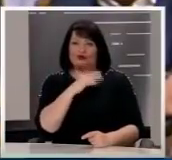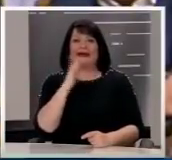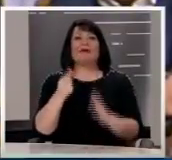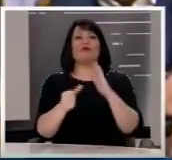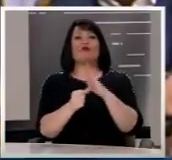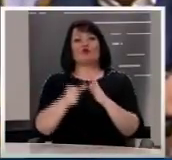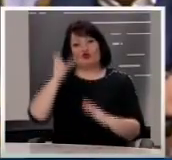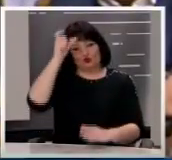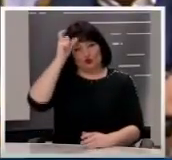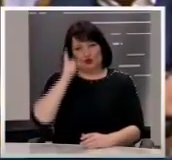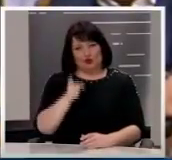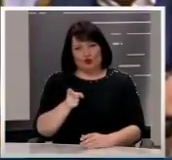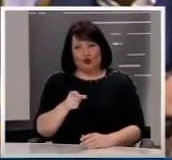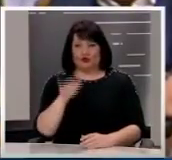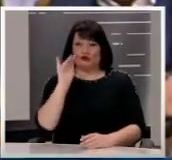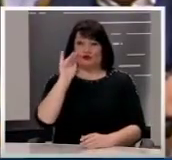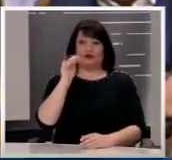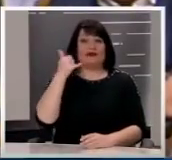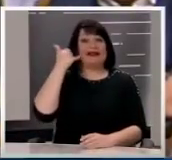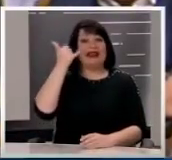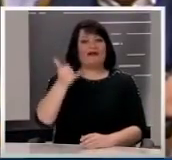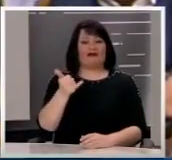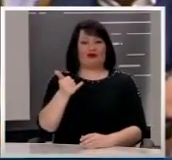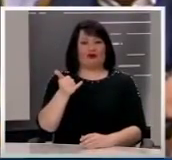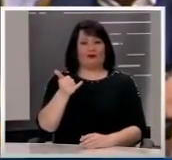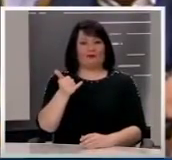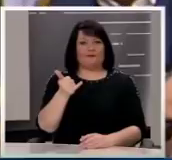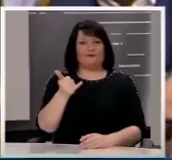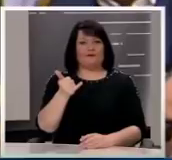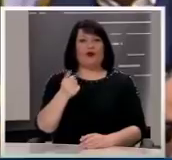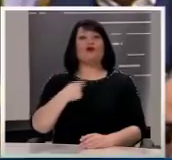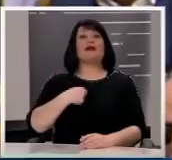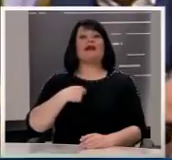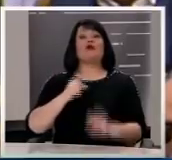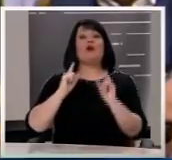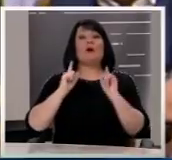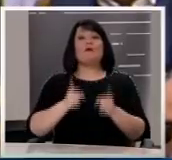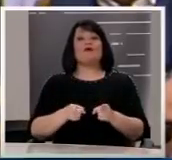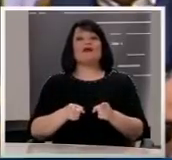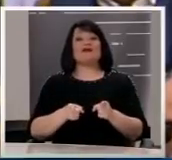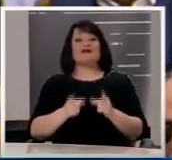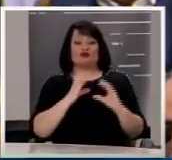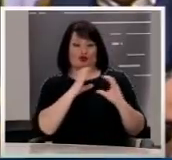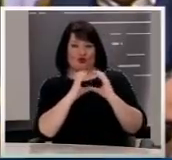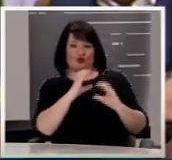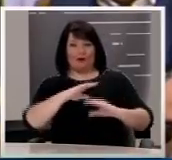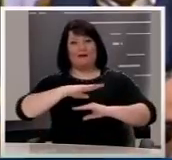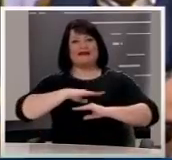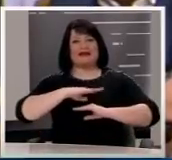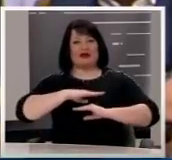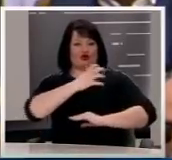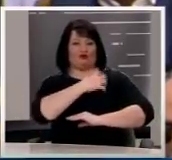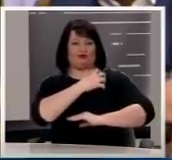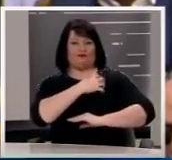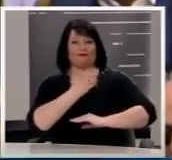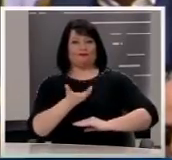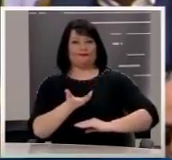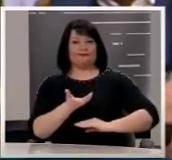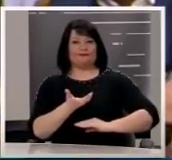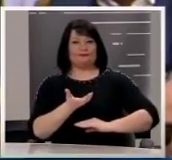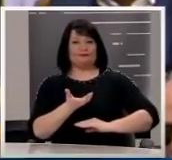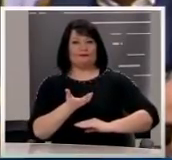Πρόεδρο θα τον καλέσω στο τηλέφωνο όταν κρίνω εγώ, σε συνεννόηση με την ηγεσία του στρατεύματος, ότι αυτή